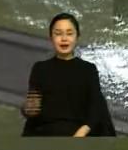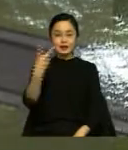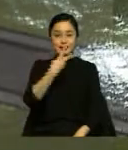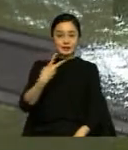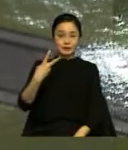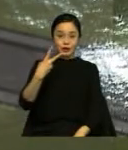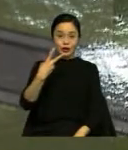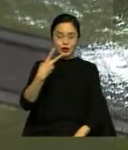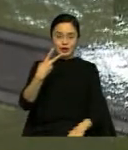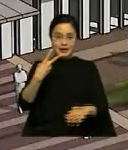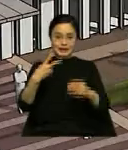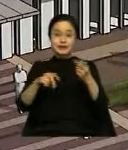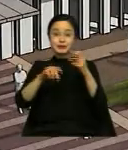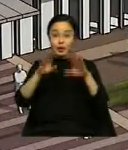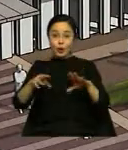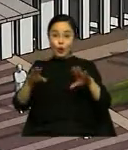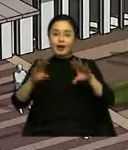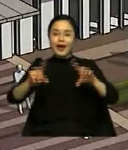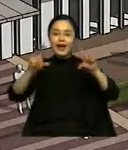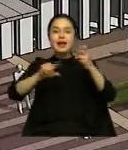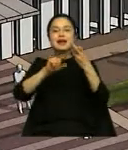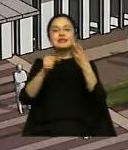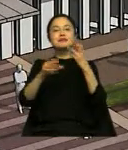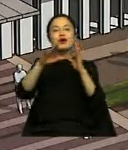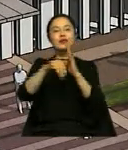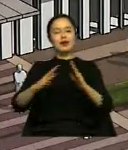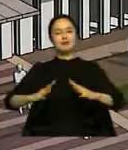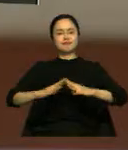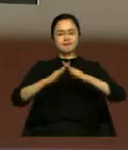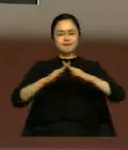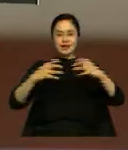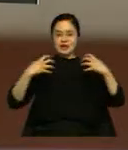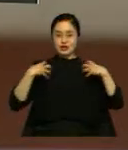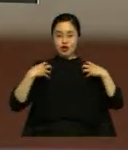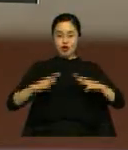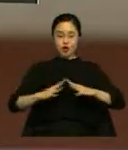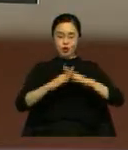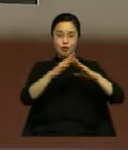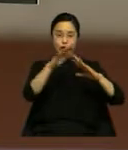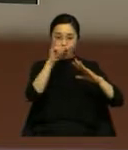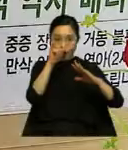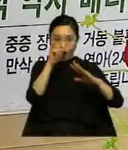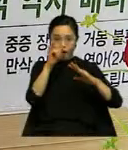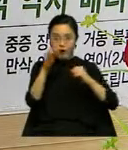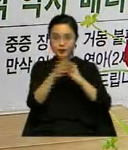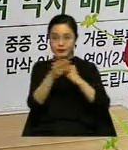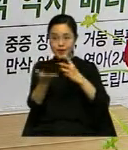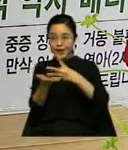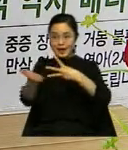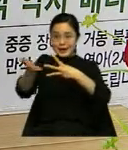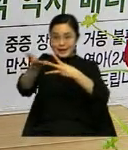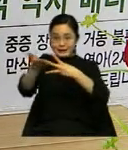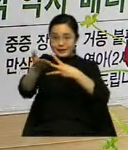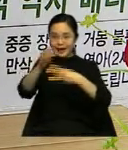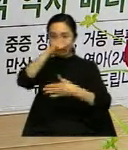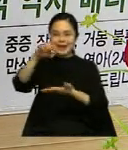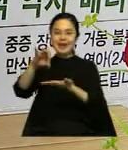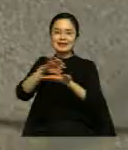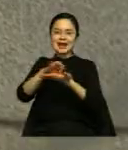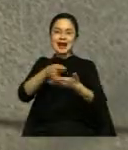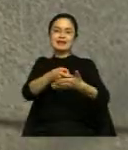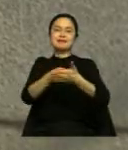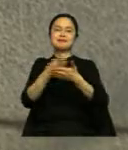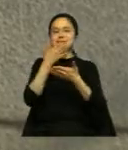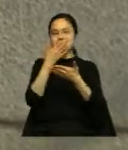예정인 퇴계원 종합 행정타운 건립과 동시에 업으로 승격되면서 예산 절감 효과도 기대되고 있습니다.